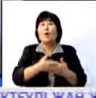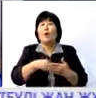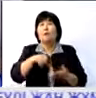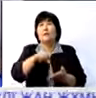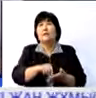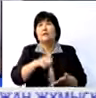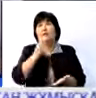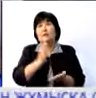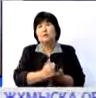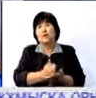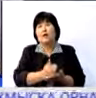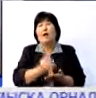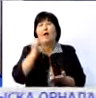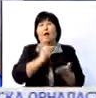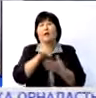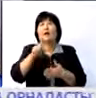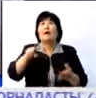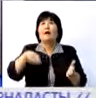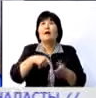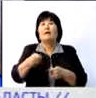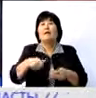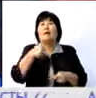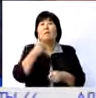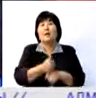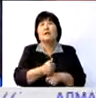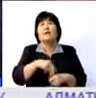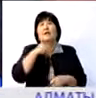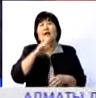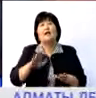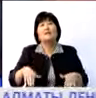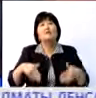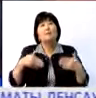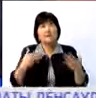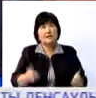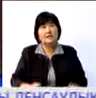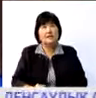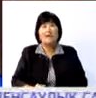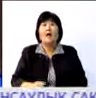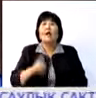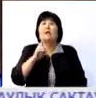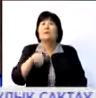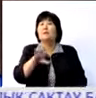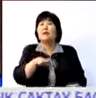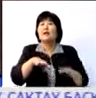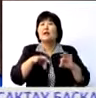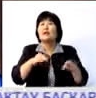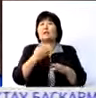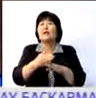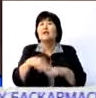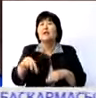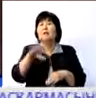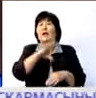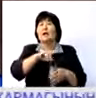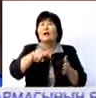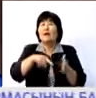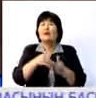өміріне белсеніп араласып жүрген ардагерді шаһар басшысы құттықтап игілейбіз. Транспорт саласының барлық мектебінен өткен